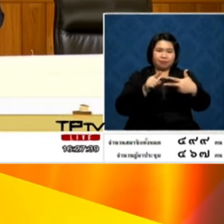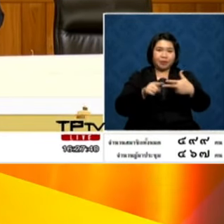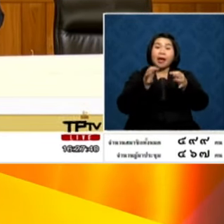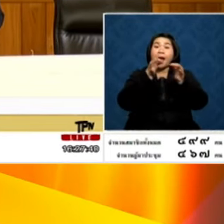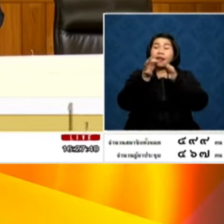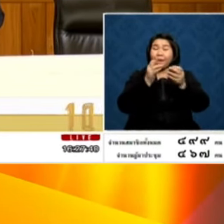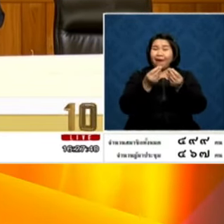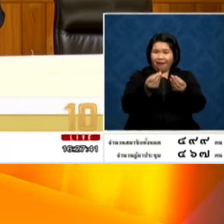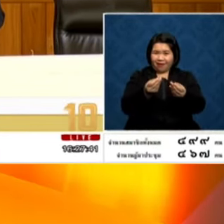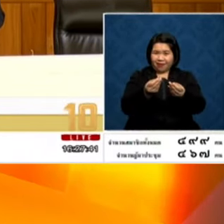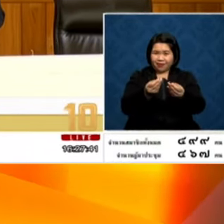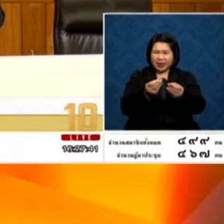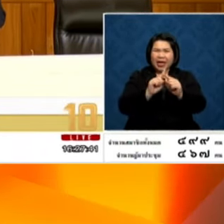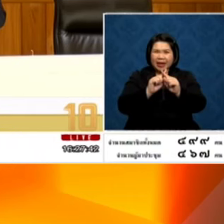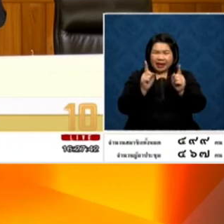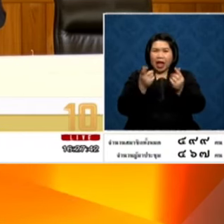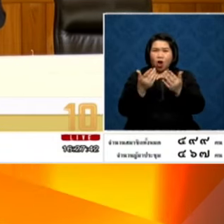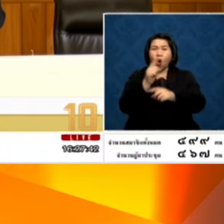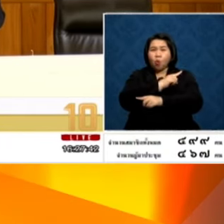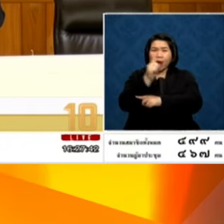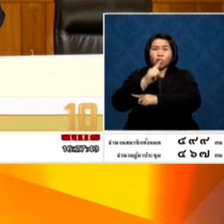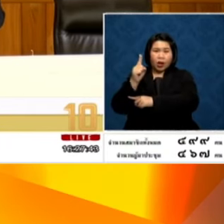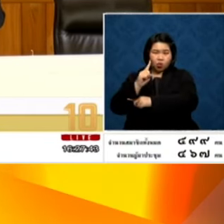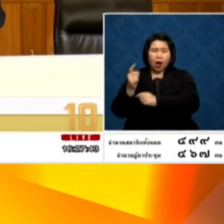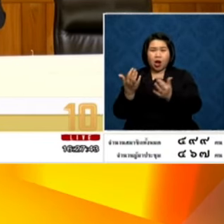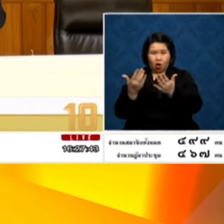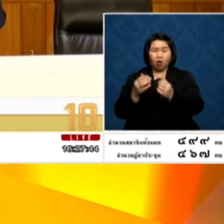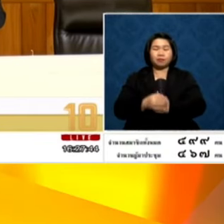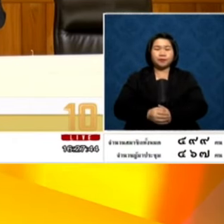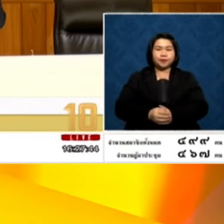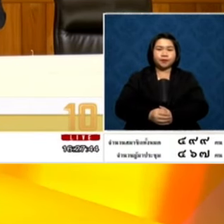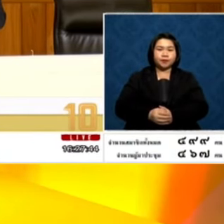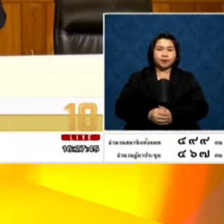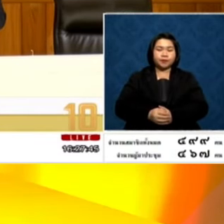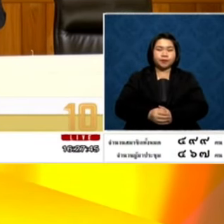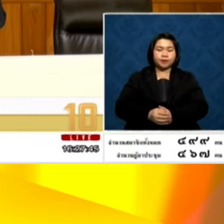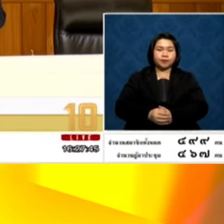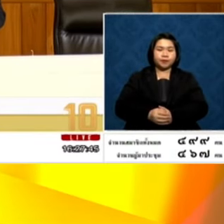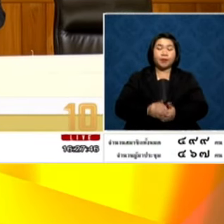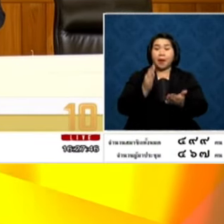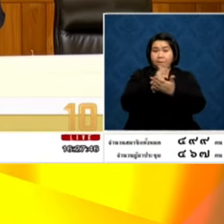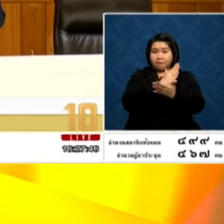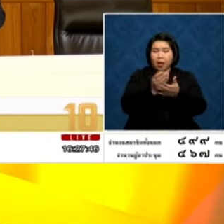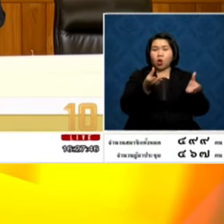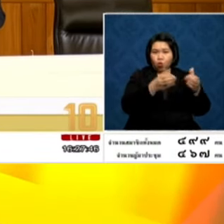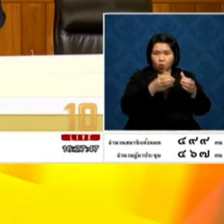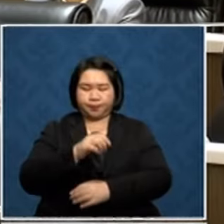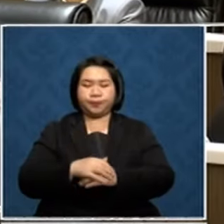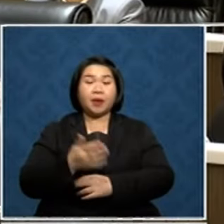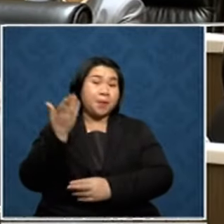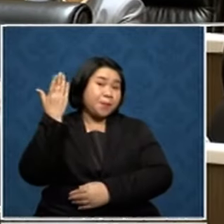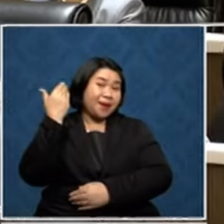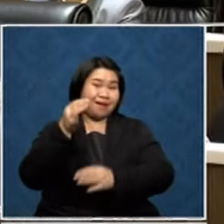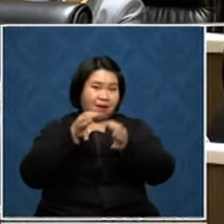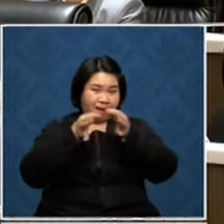ไปที่จะยืนยันตัวตนใช้สิทธิ์ดิจิ walletที่มีสมาร์ทโฟนอ่ะไปฟังดูช่วงนี้กัน